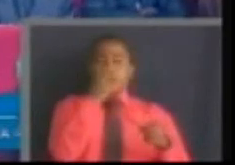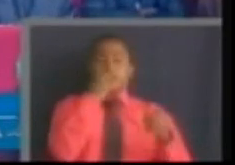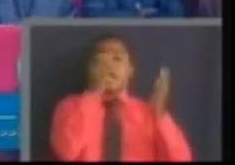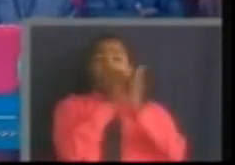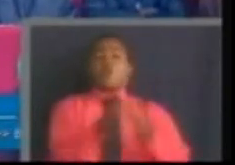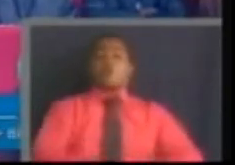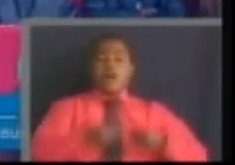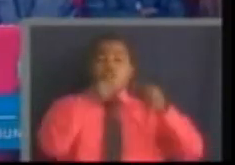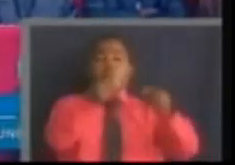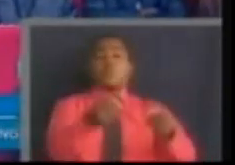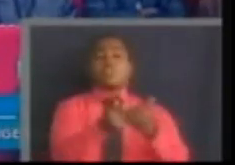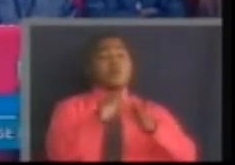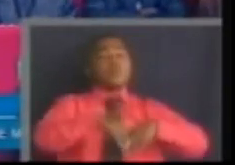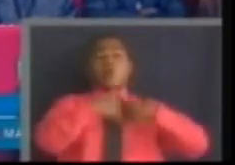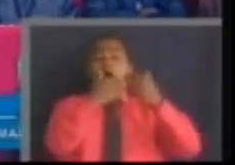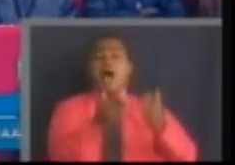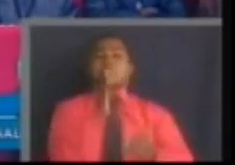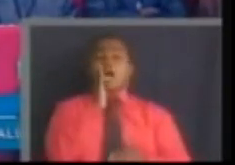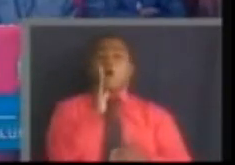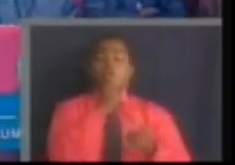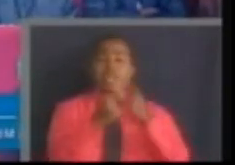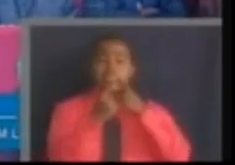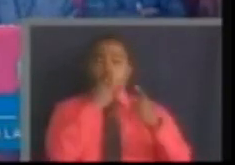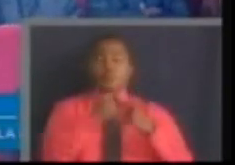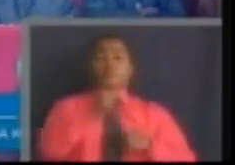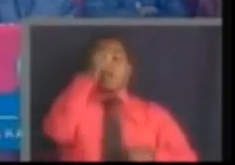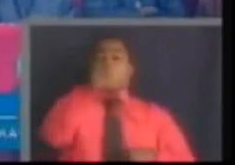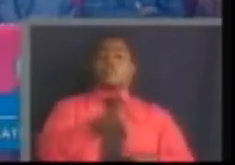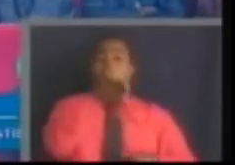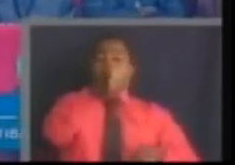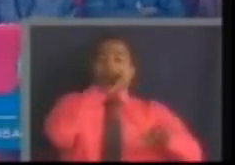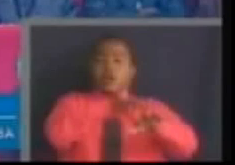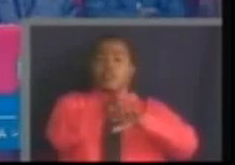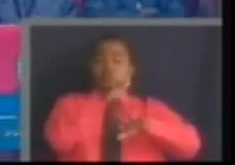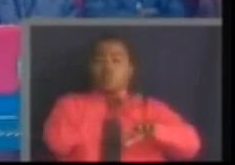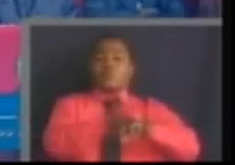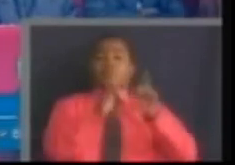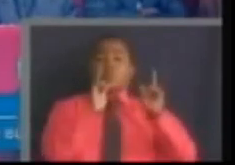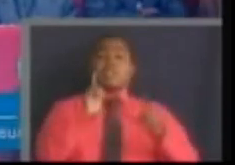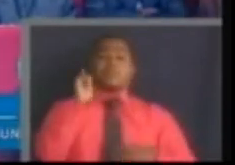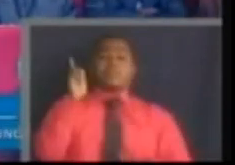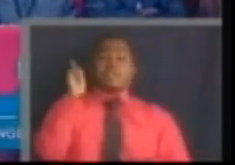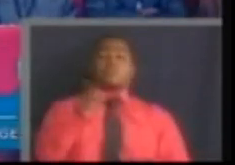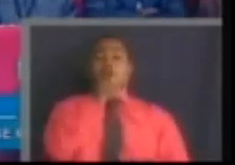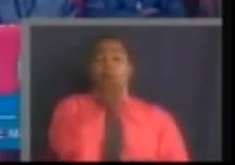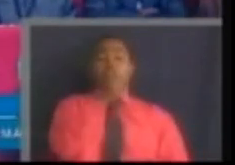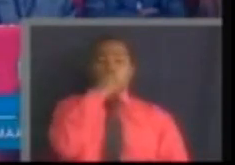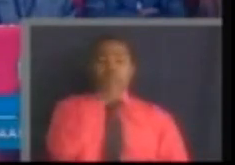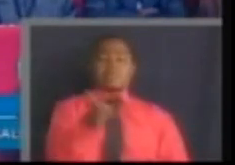alikuwa na hoja za msingi za kuongea. Watu walipokuwa wanaeleza mwalimu na historia sana ambavyo tulisema